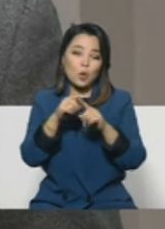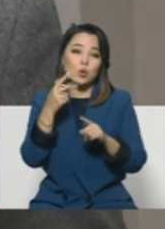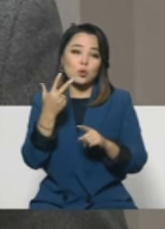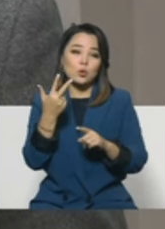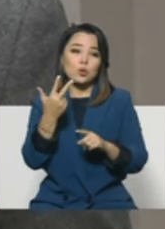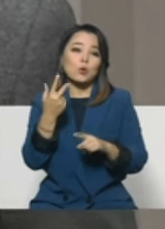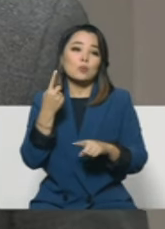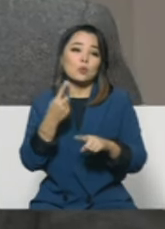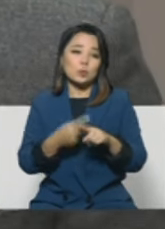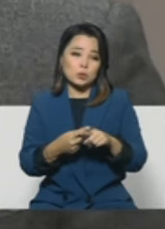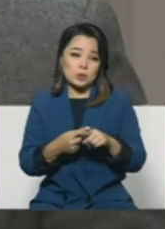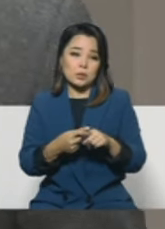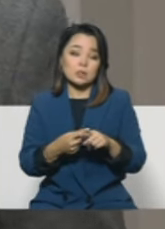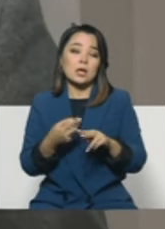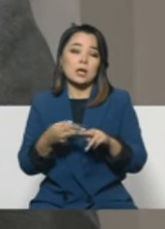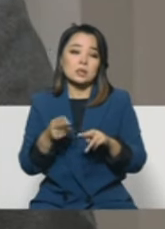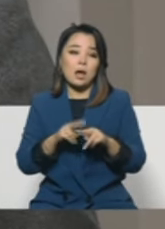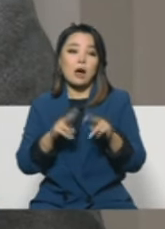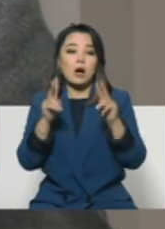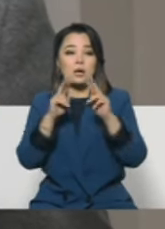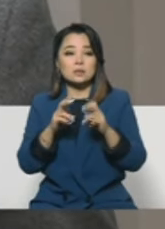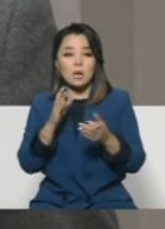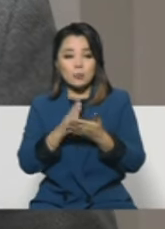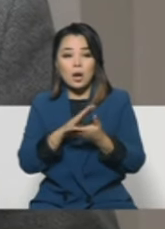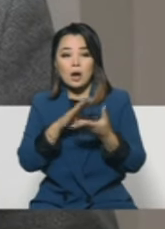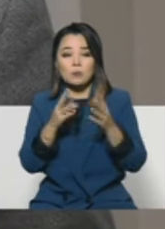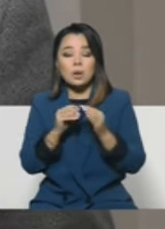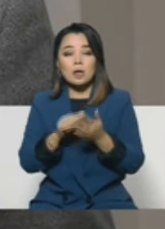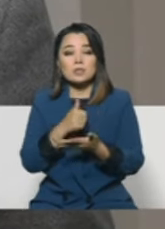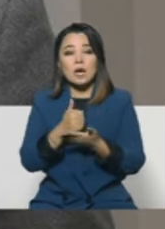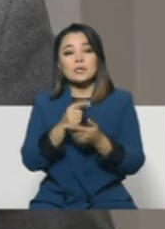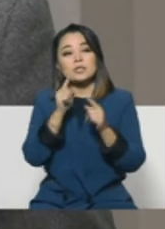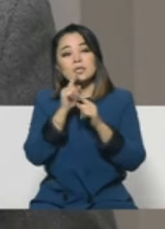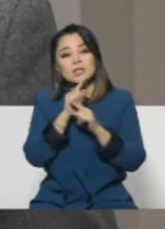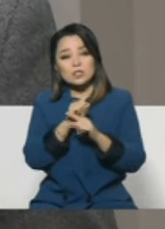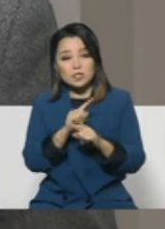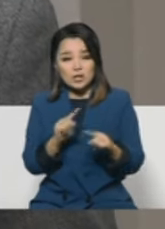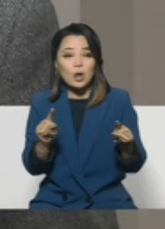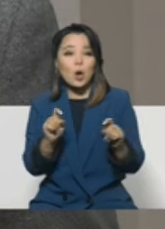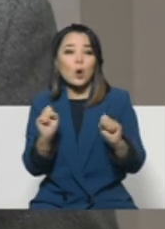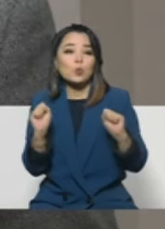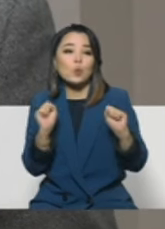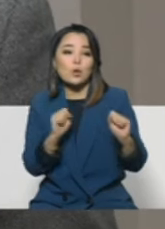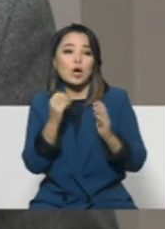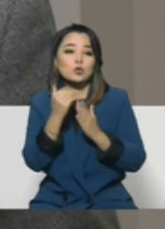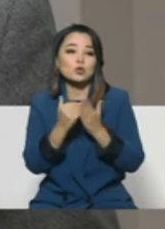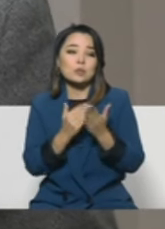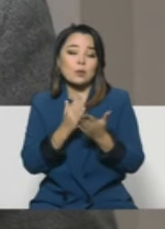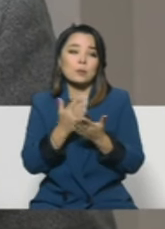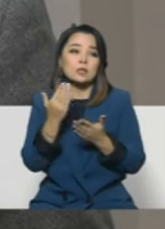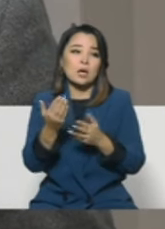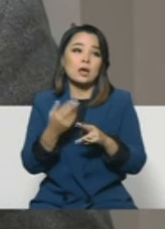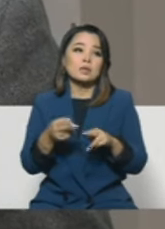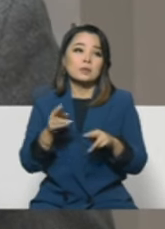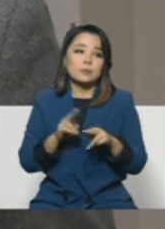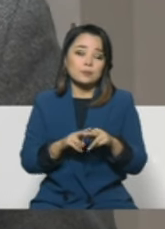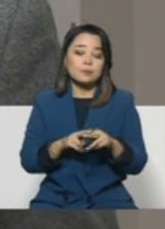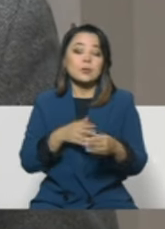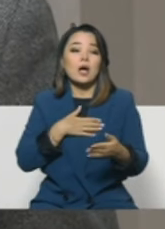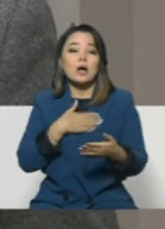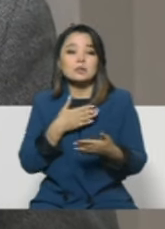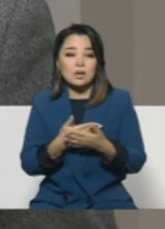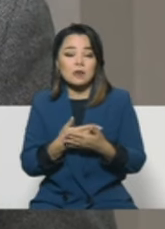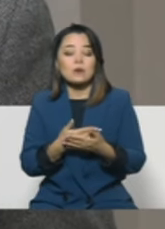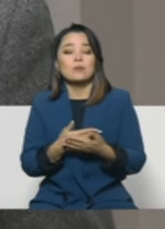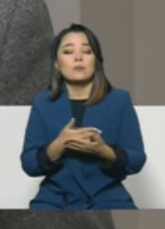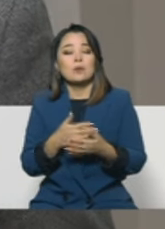3+. Соны қарастырып жатырмыз. Енді оның басты ерекшелігі қорғаныш жүйесінде. Яғни бұл жерде активті,